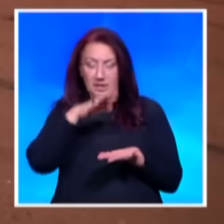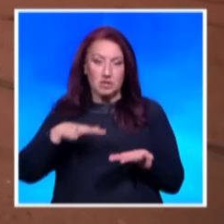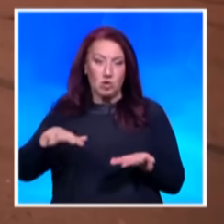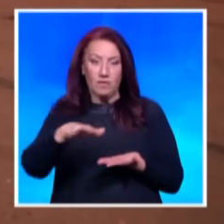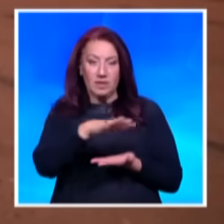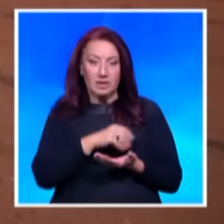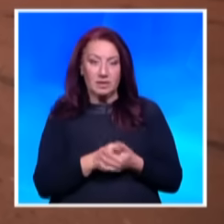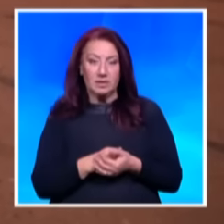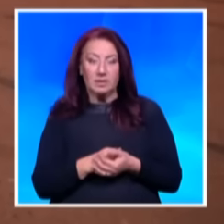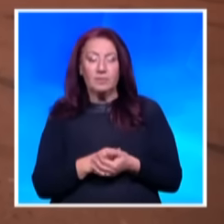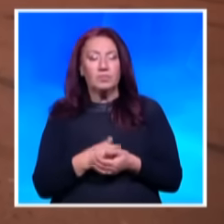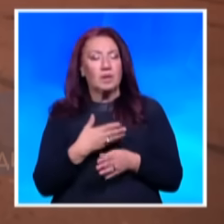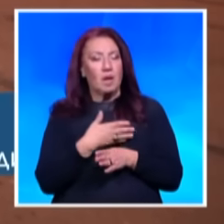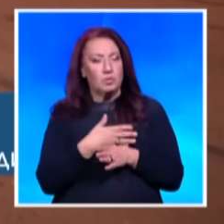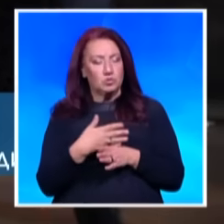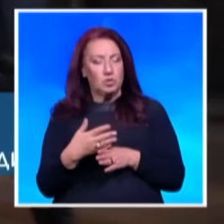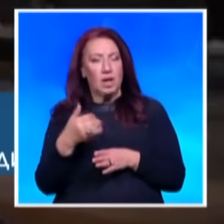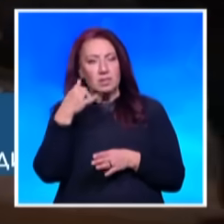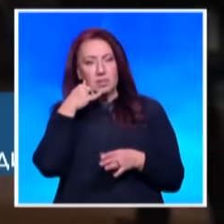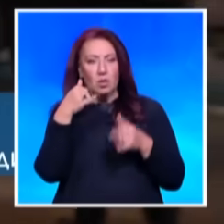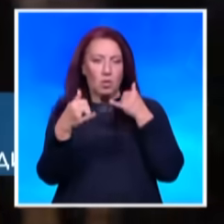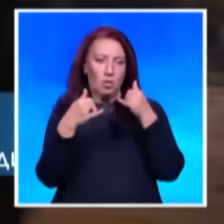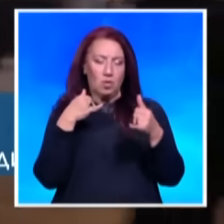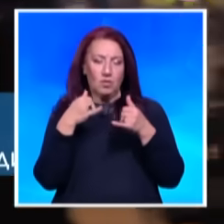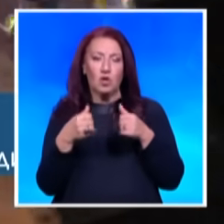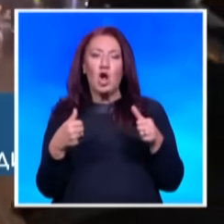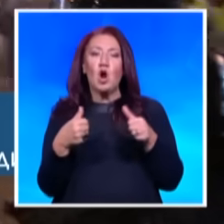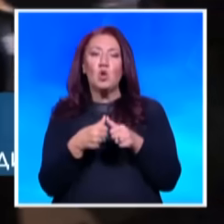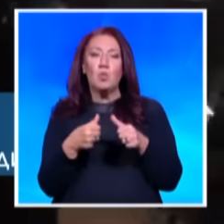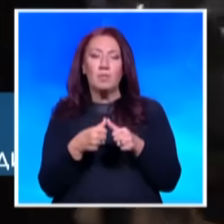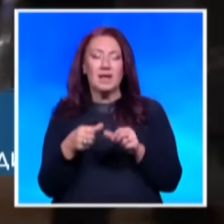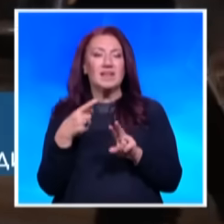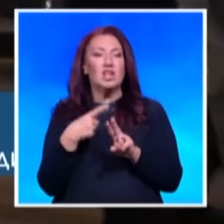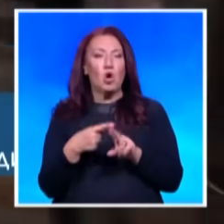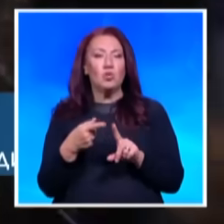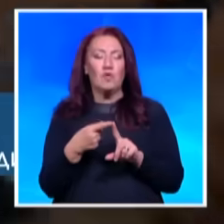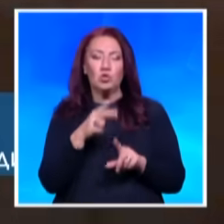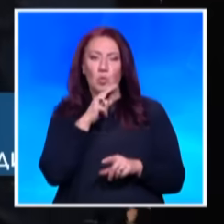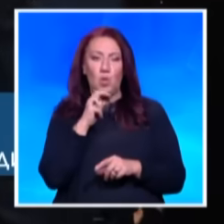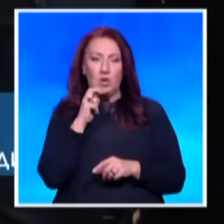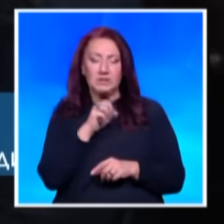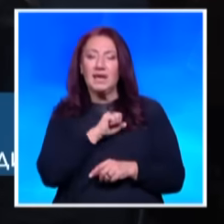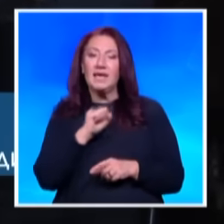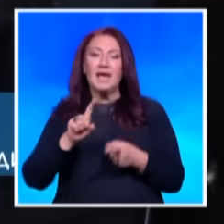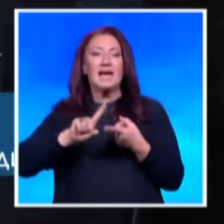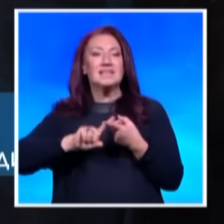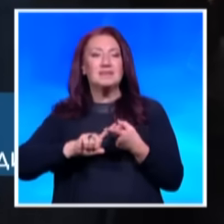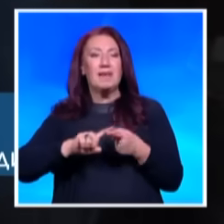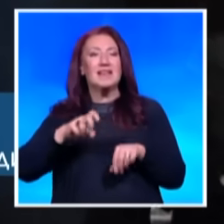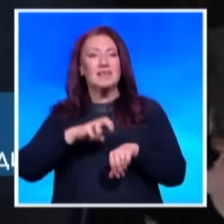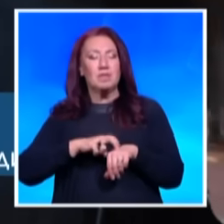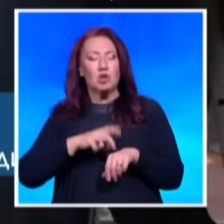момент? Постоянно съм във връзка с Любомир Николов от СДВР и Красимир Димитров от аварийна